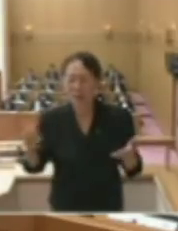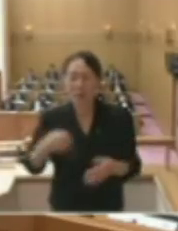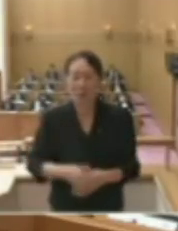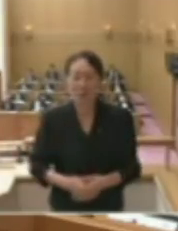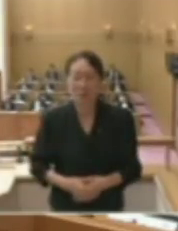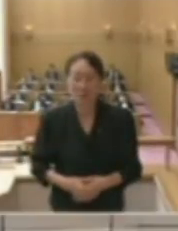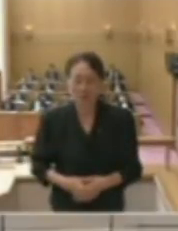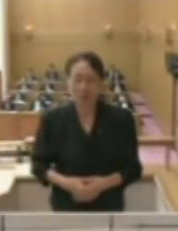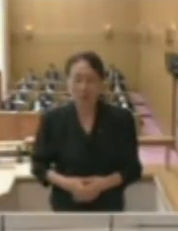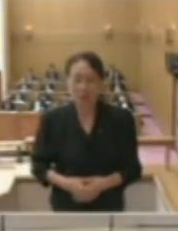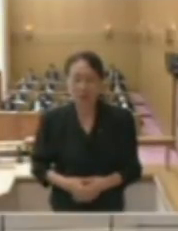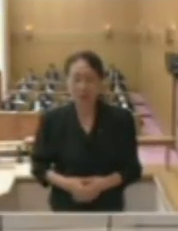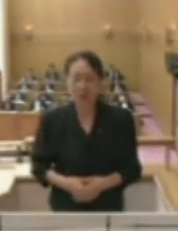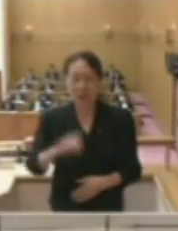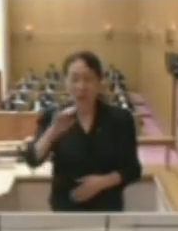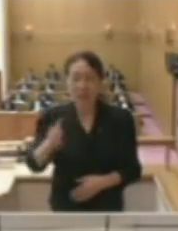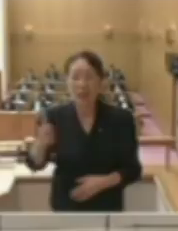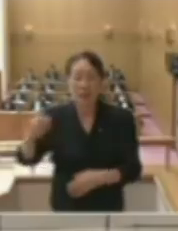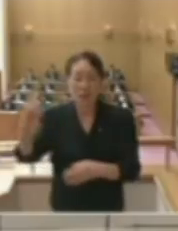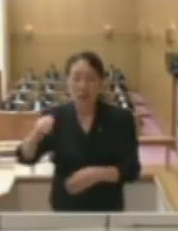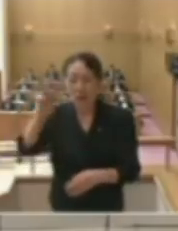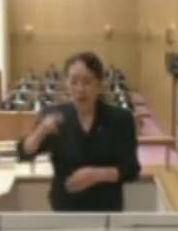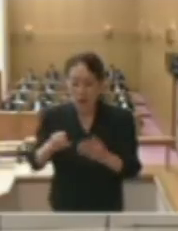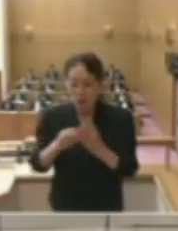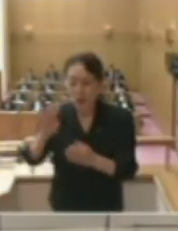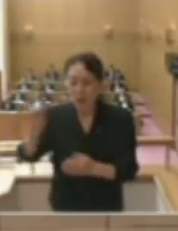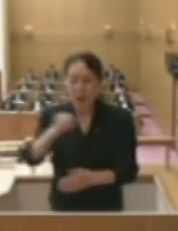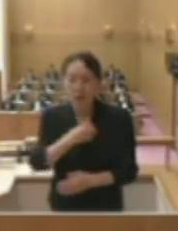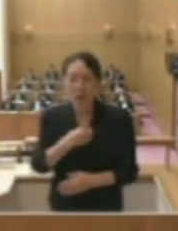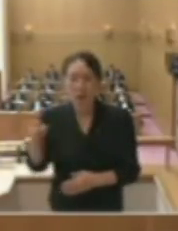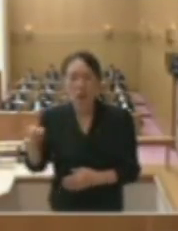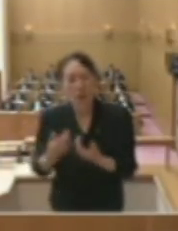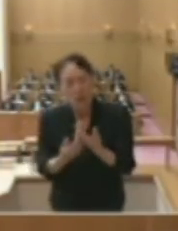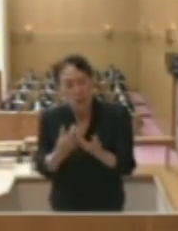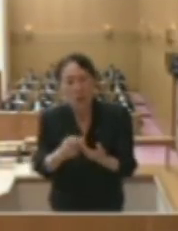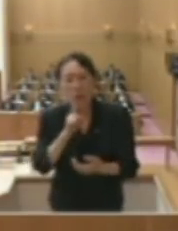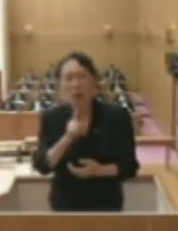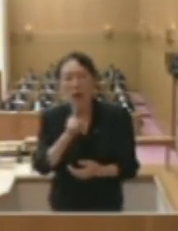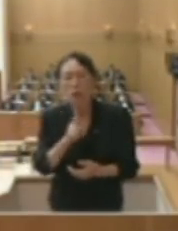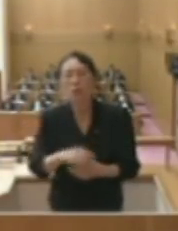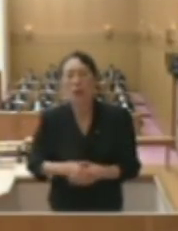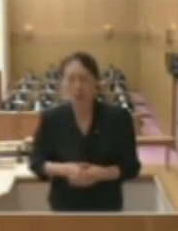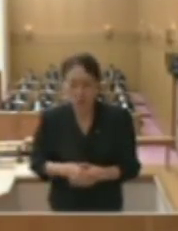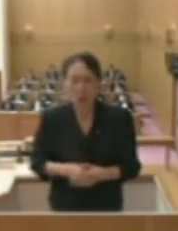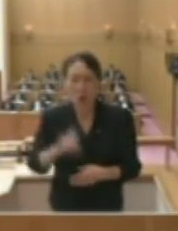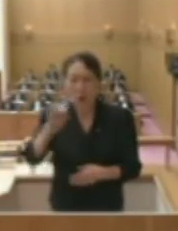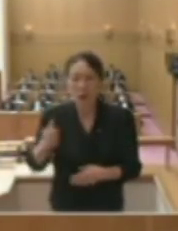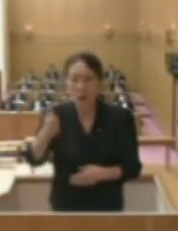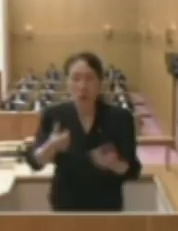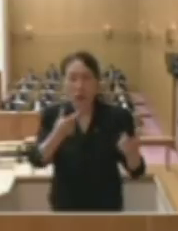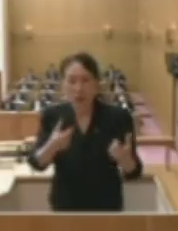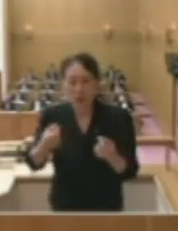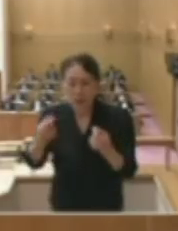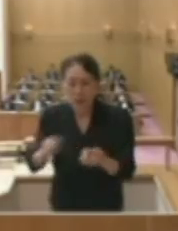もう川崎議員、 そんな不本当な発言を議長はきちんと